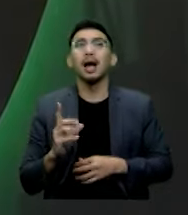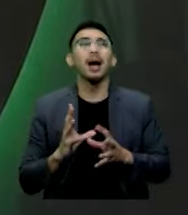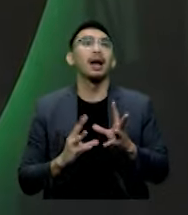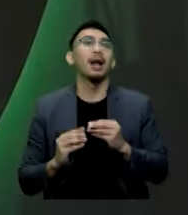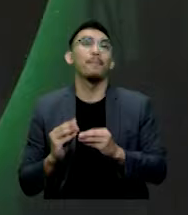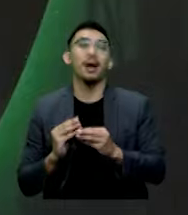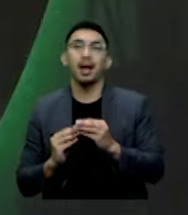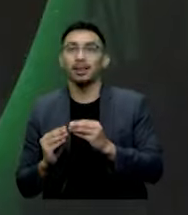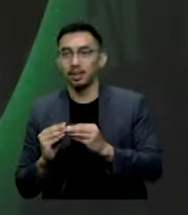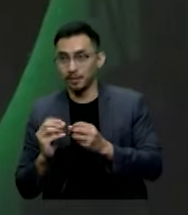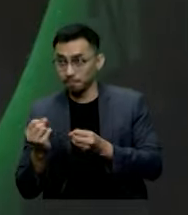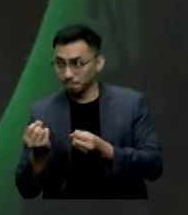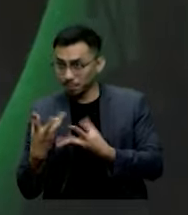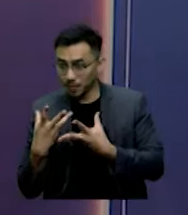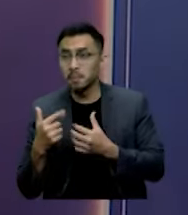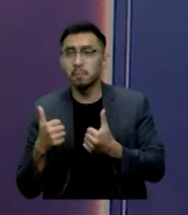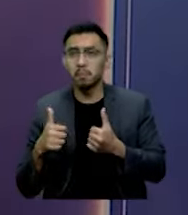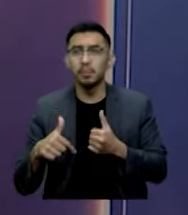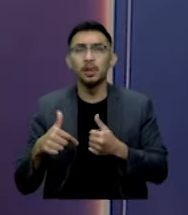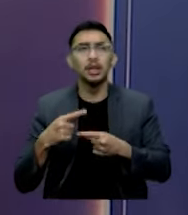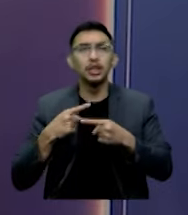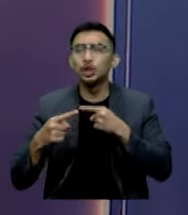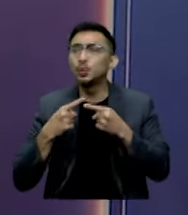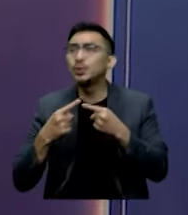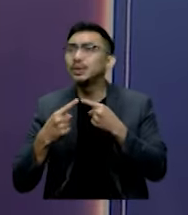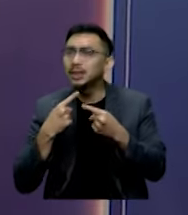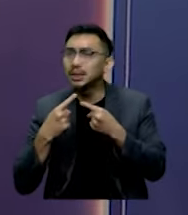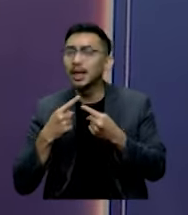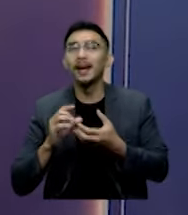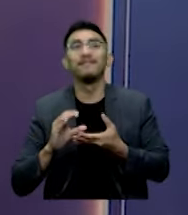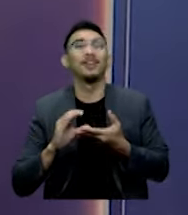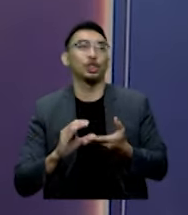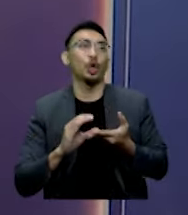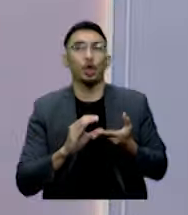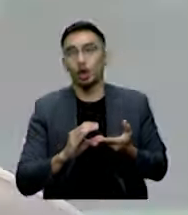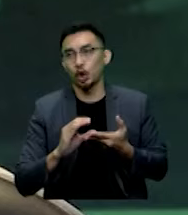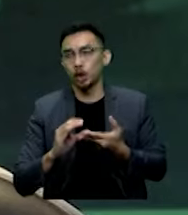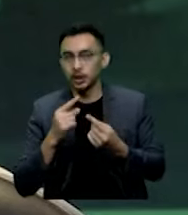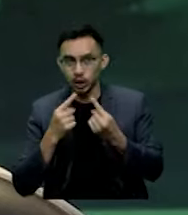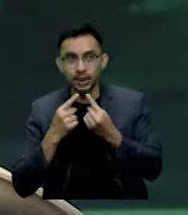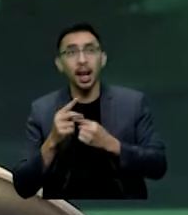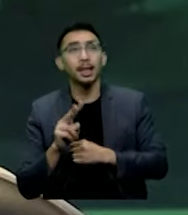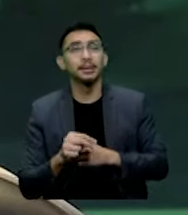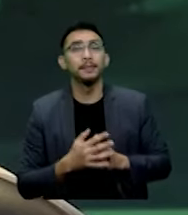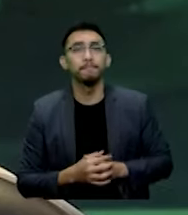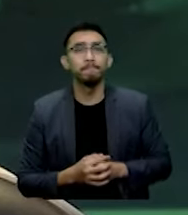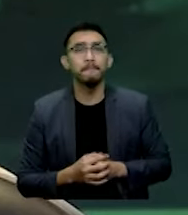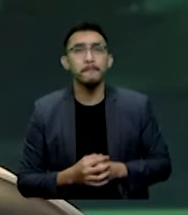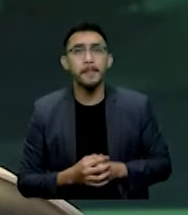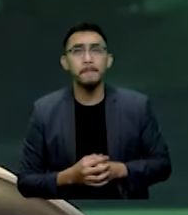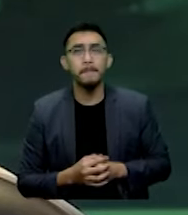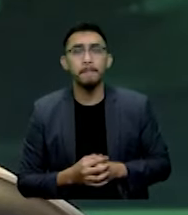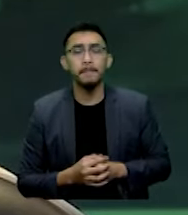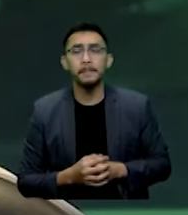pengelola kebun binatang dengan para investor agar pengelolaan tempat wisata ini jadi lebih baik lagi. Pemerintah siap memfasilitasi banyak